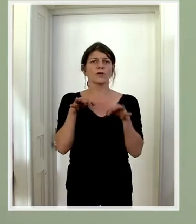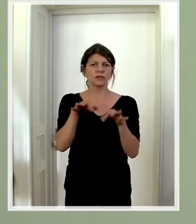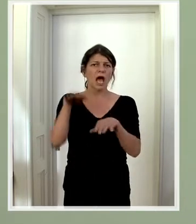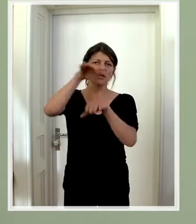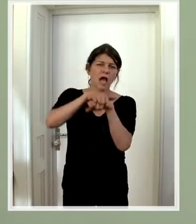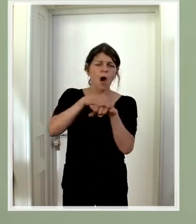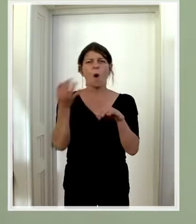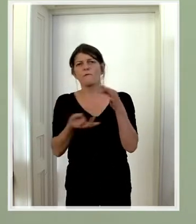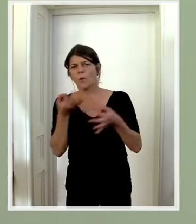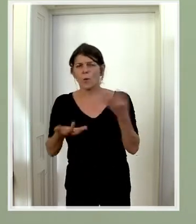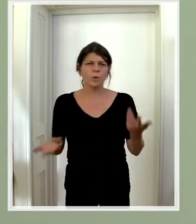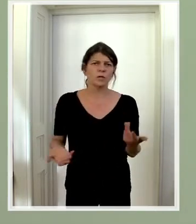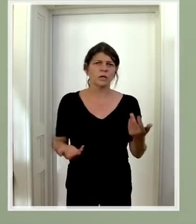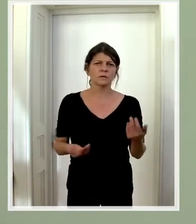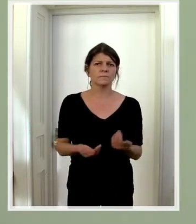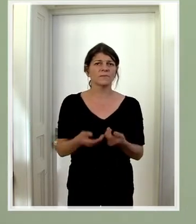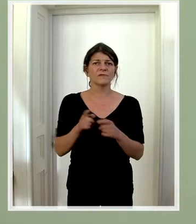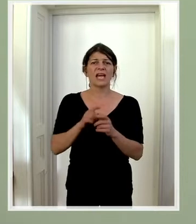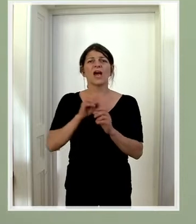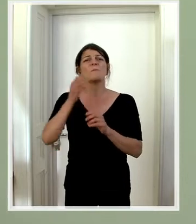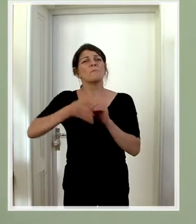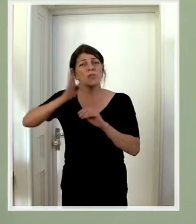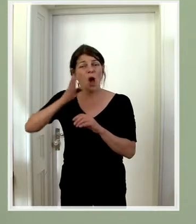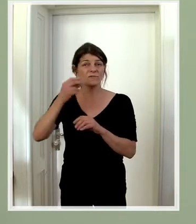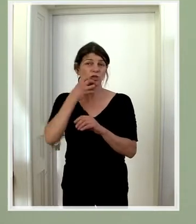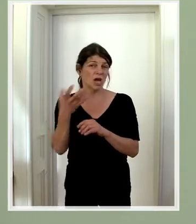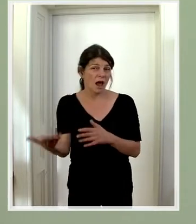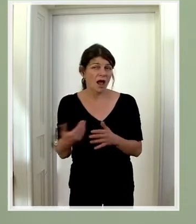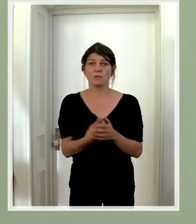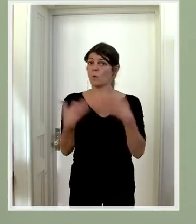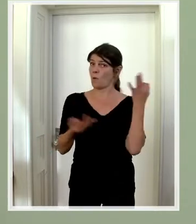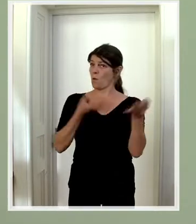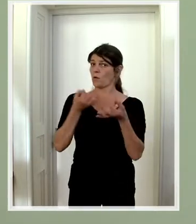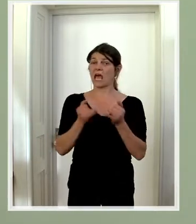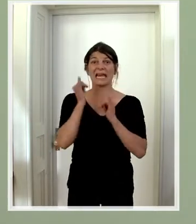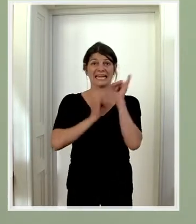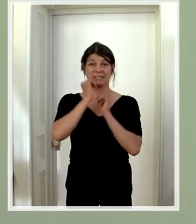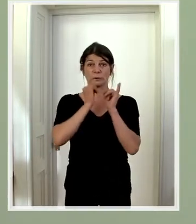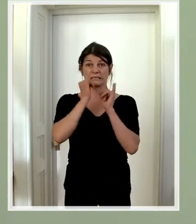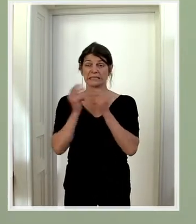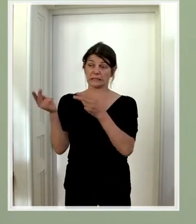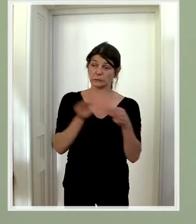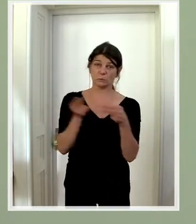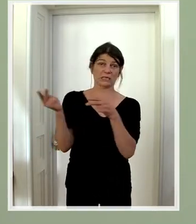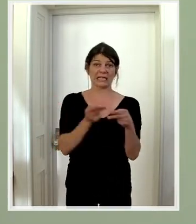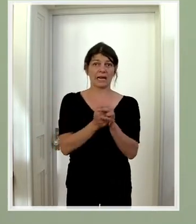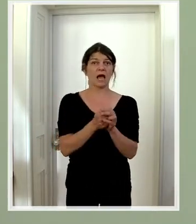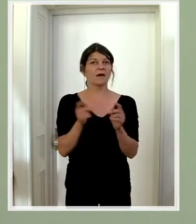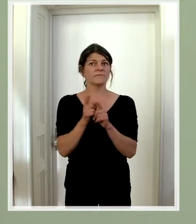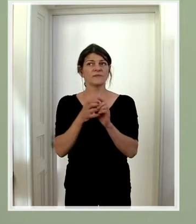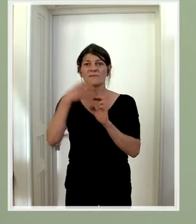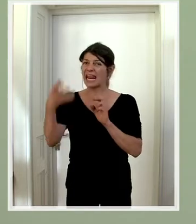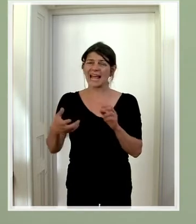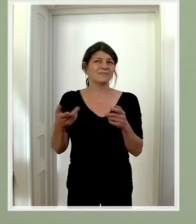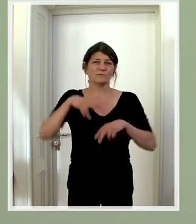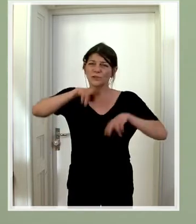unten oder die Bahn nördlich von Schaan, oder ob man vielleicht mit dem Industriezubringer den verlängern auf die Brücke.